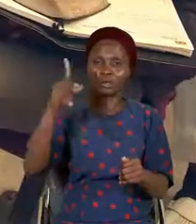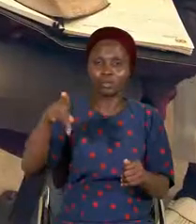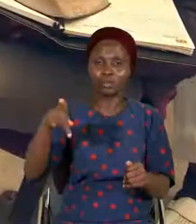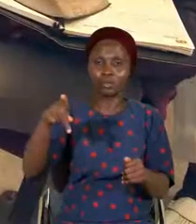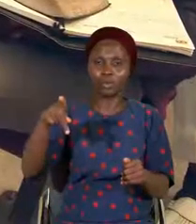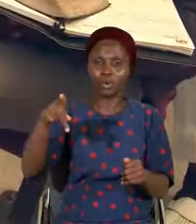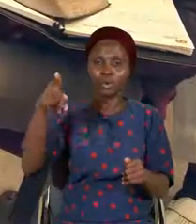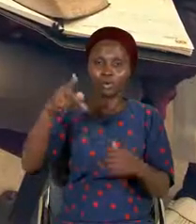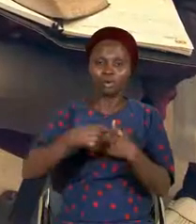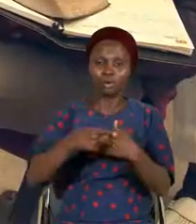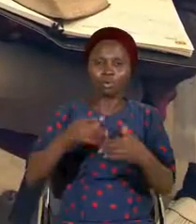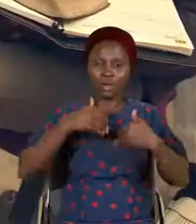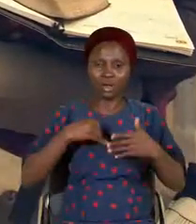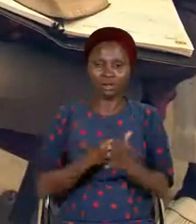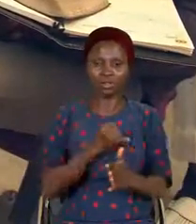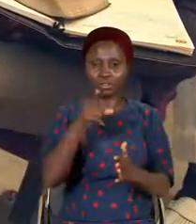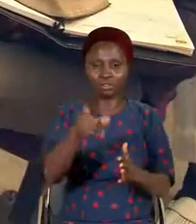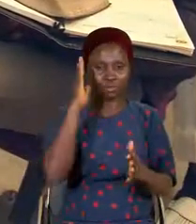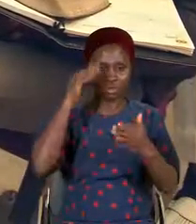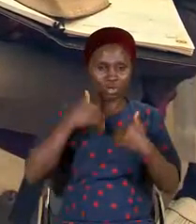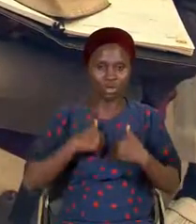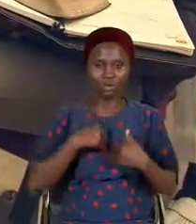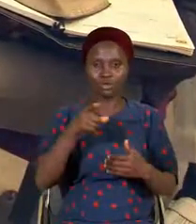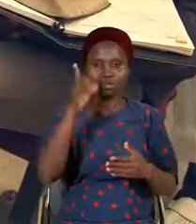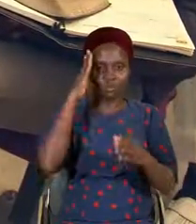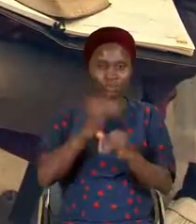dit, vous l'aurez. Vous allez y posséder.